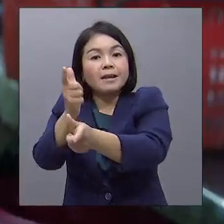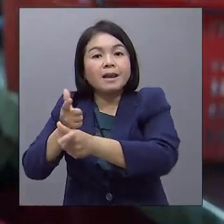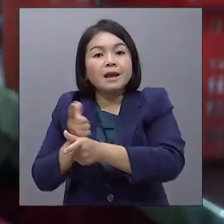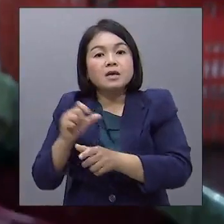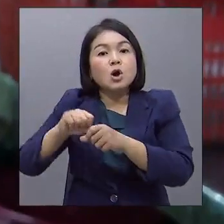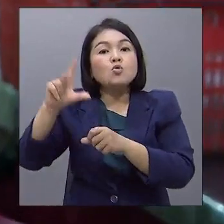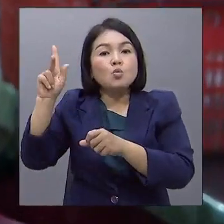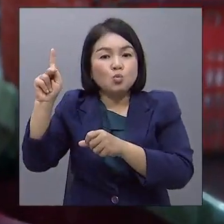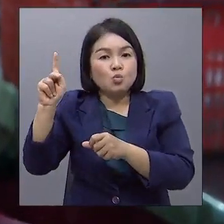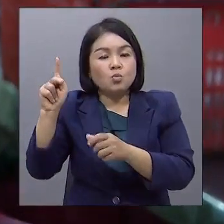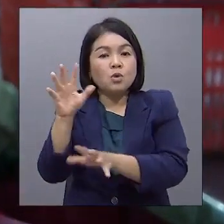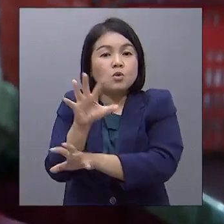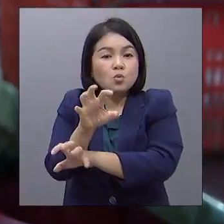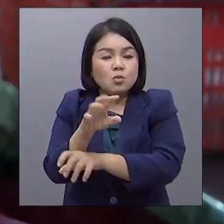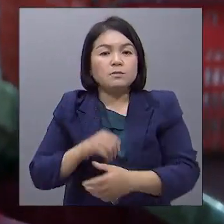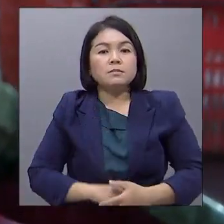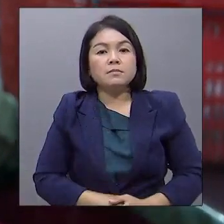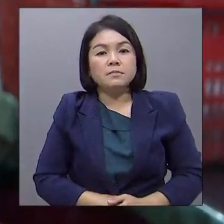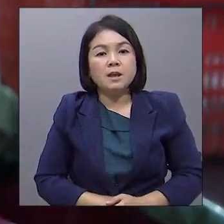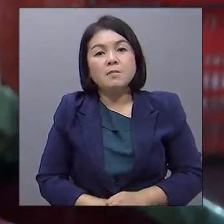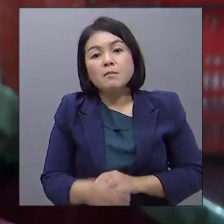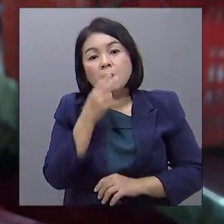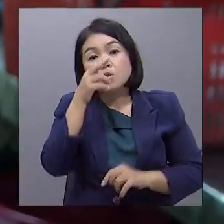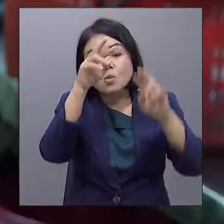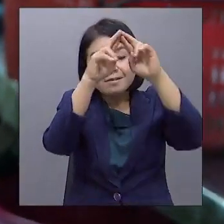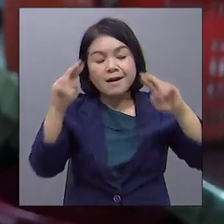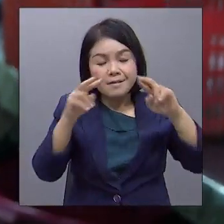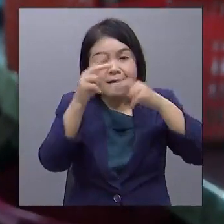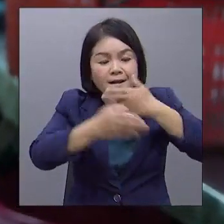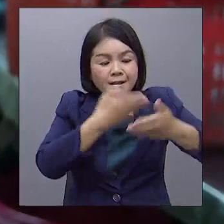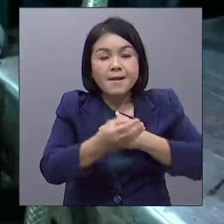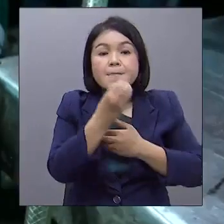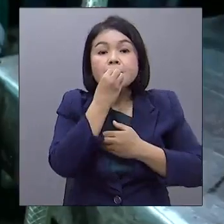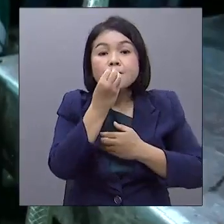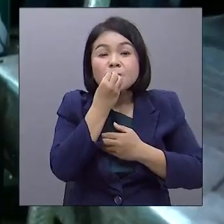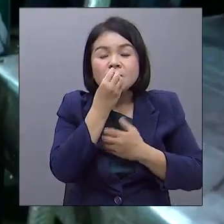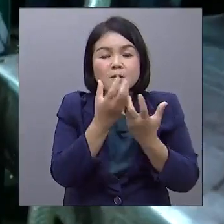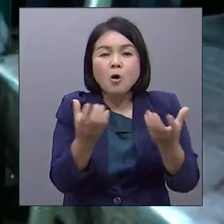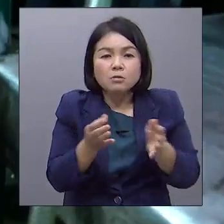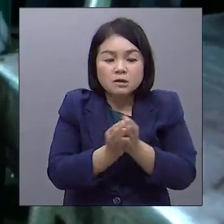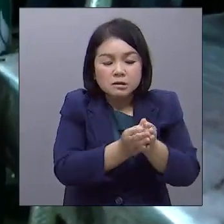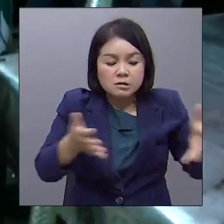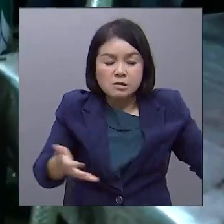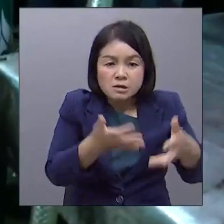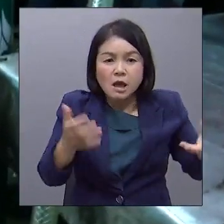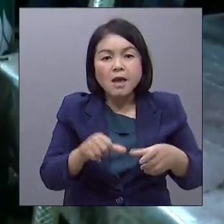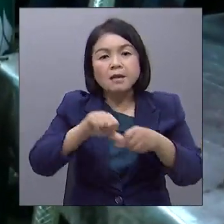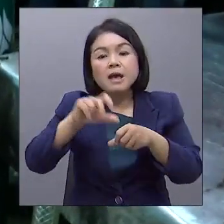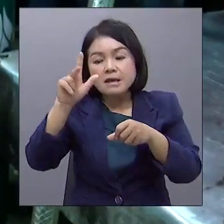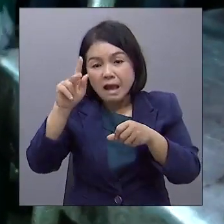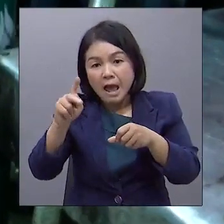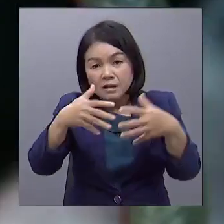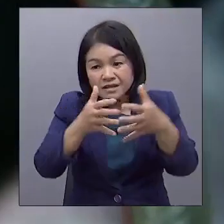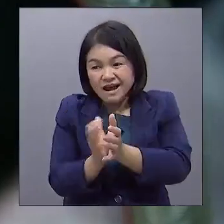ครับ ถ้าไปดูร้านขายอาหารอีสานร้านนี้ค่ะบอกว่าใช้แก๊สหุงต้ม4